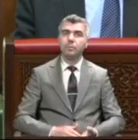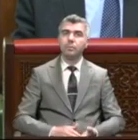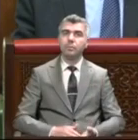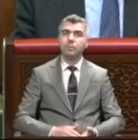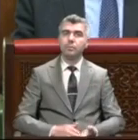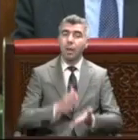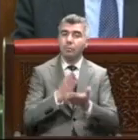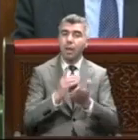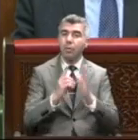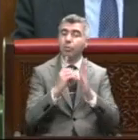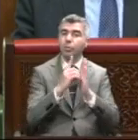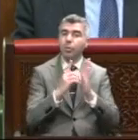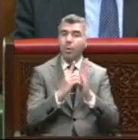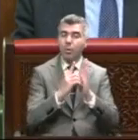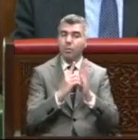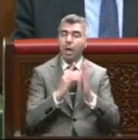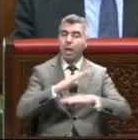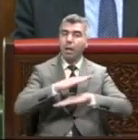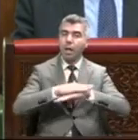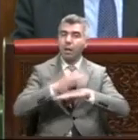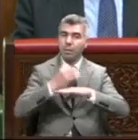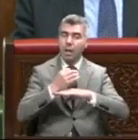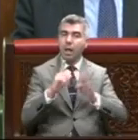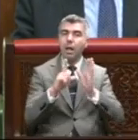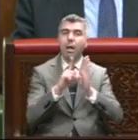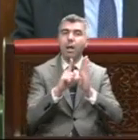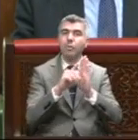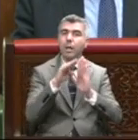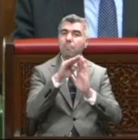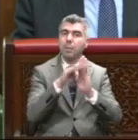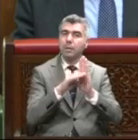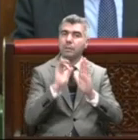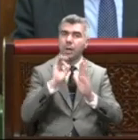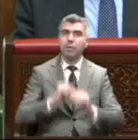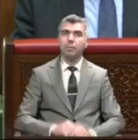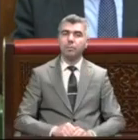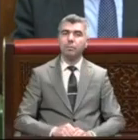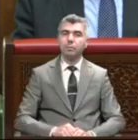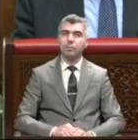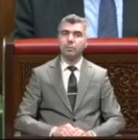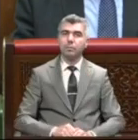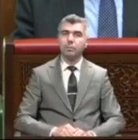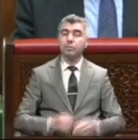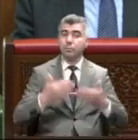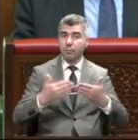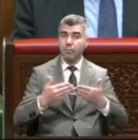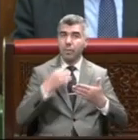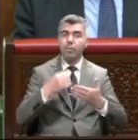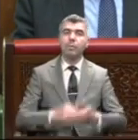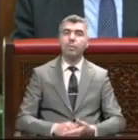تي حكمنا دستور وتيحكمنا نظام داخلي وبالتالي عمليا